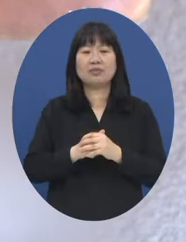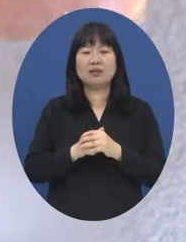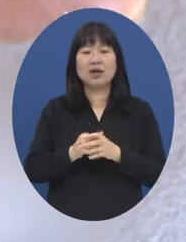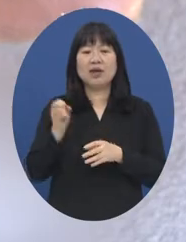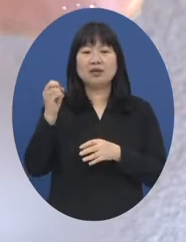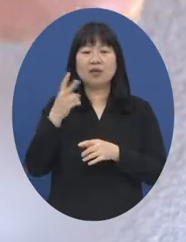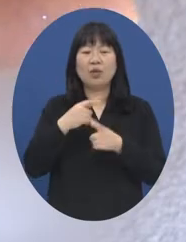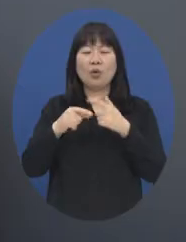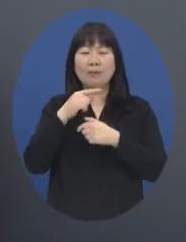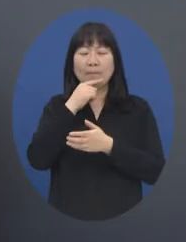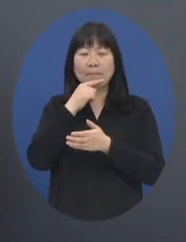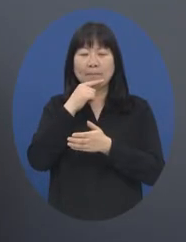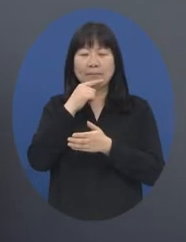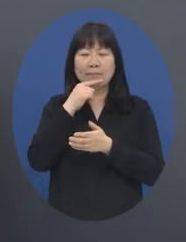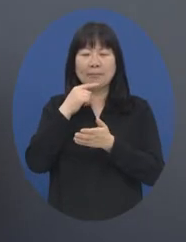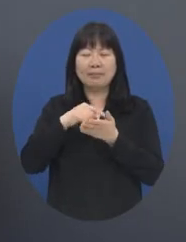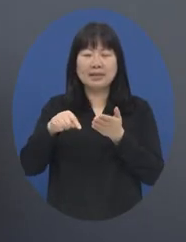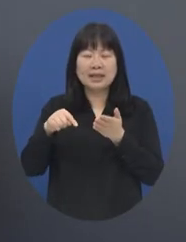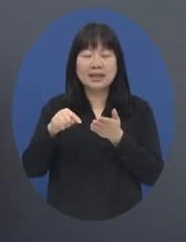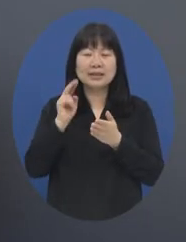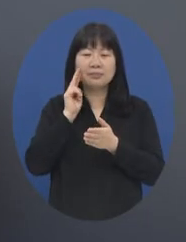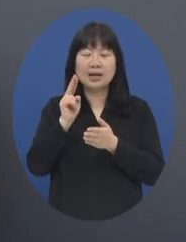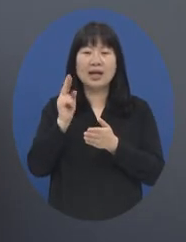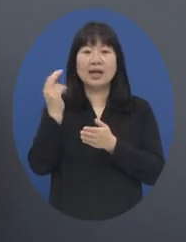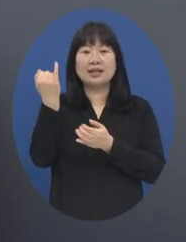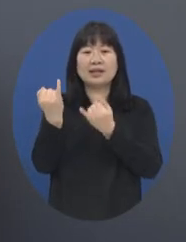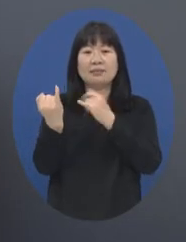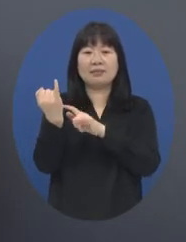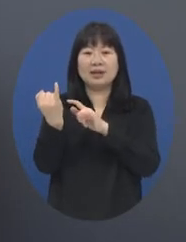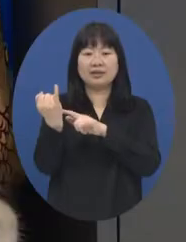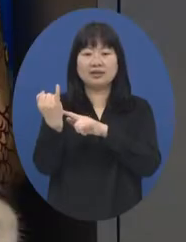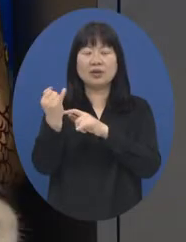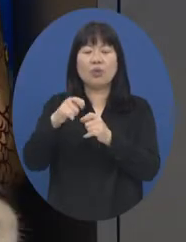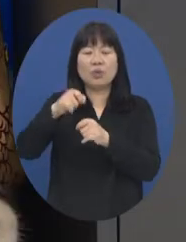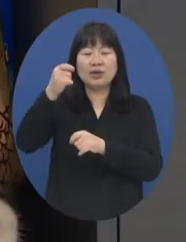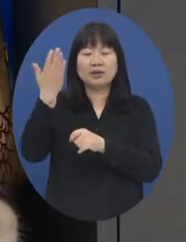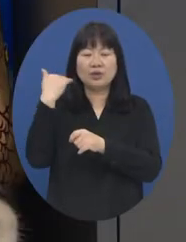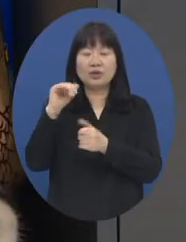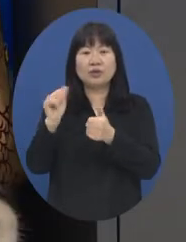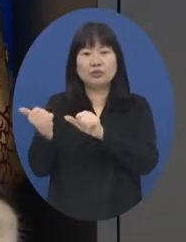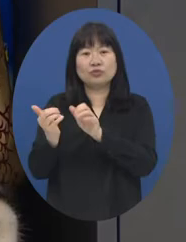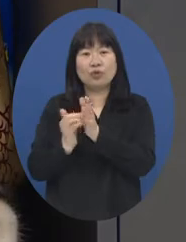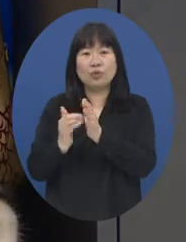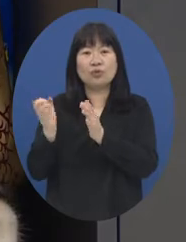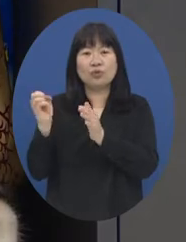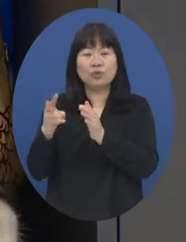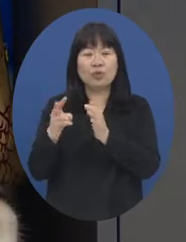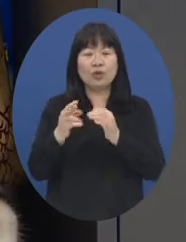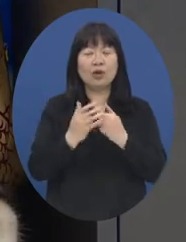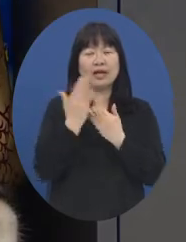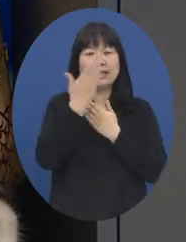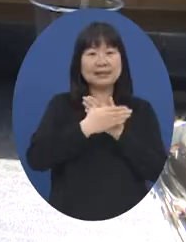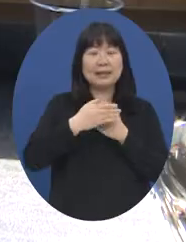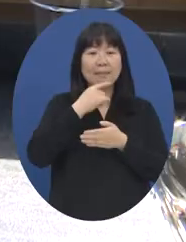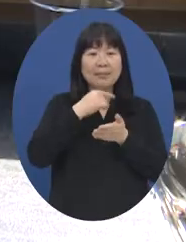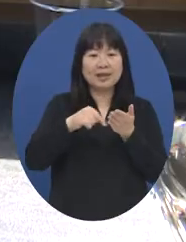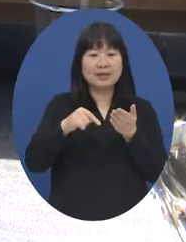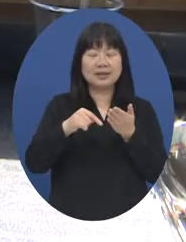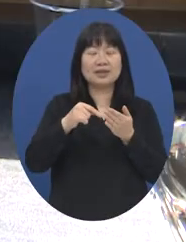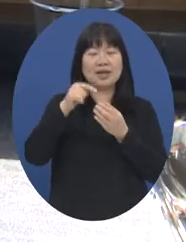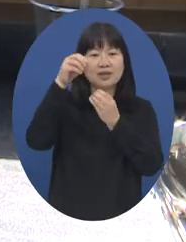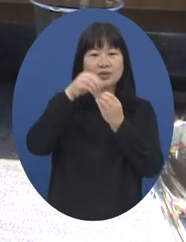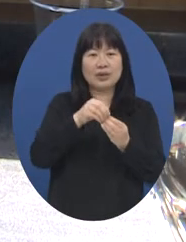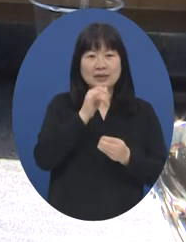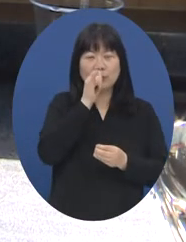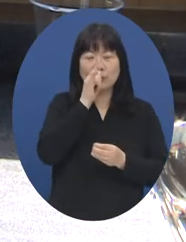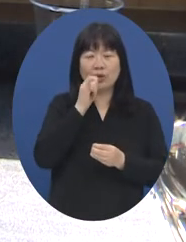어르신 자매의 경우 오래 전에 목숨을 잃었고 신체적인 피해는 조카에게 까지 유전 됐습니다 피해자 임 에서도 가족들이 또 다른